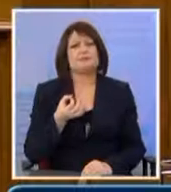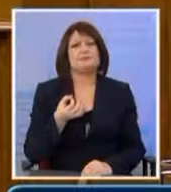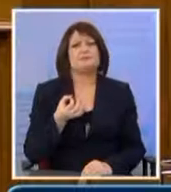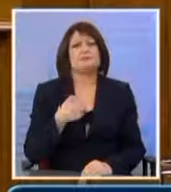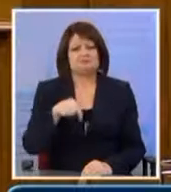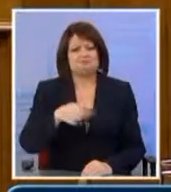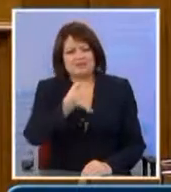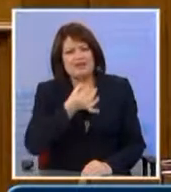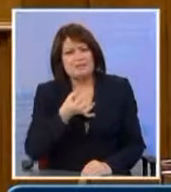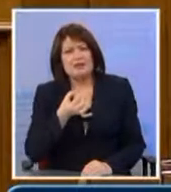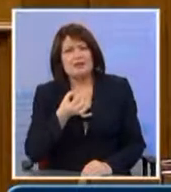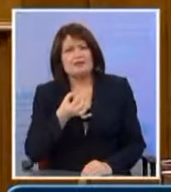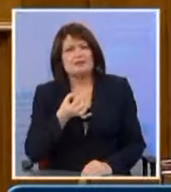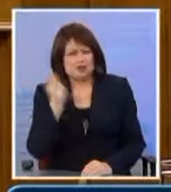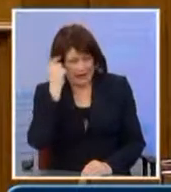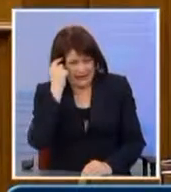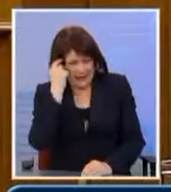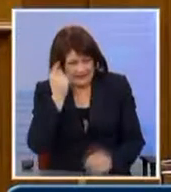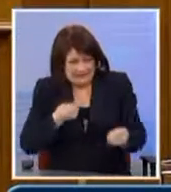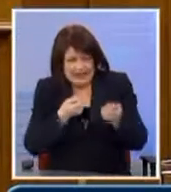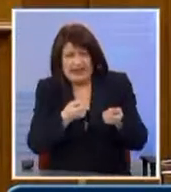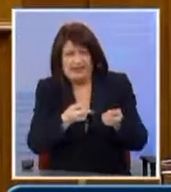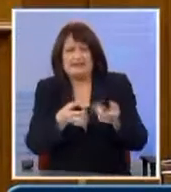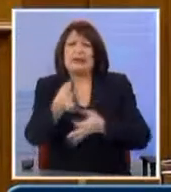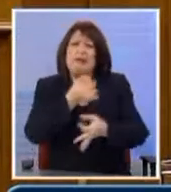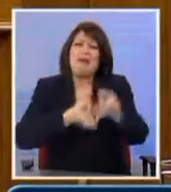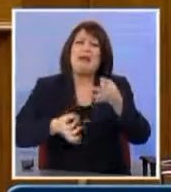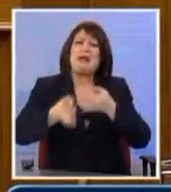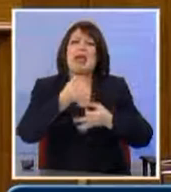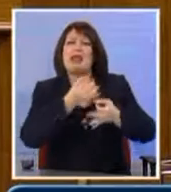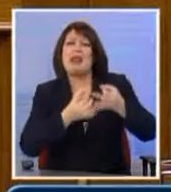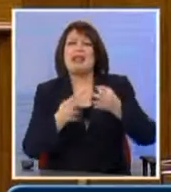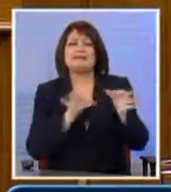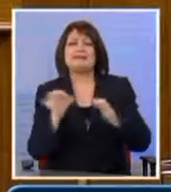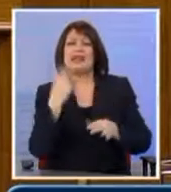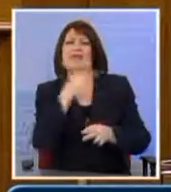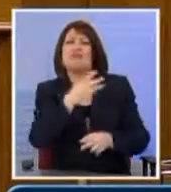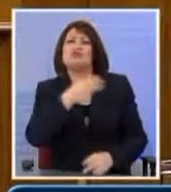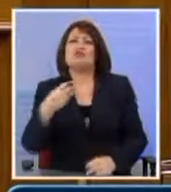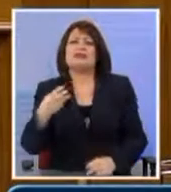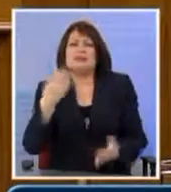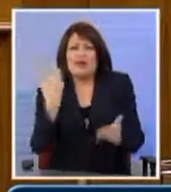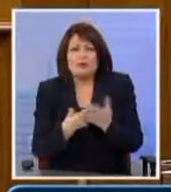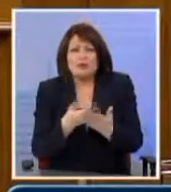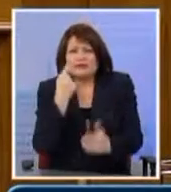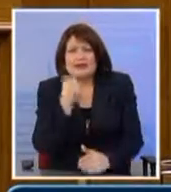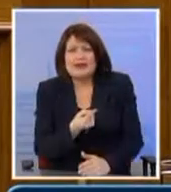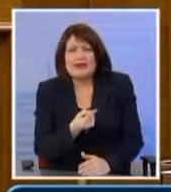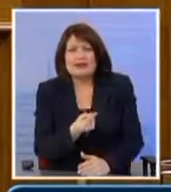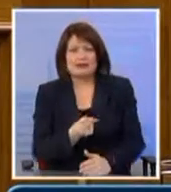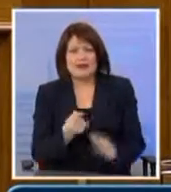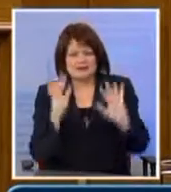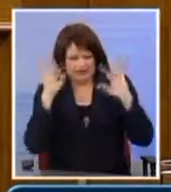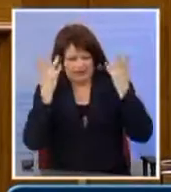απόψε. Δεν ξέρω αν συνειδητοποίησε τι έκανε. Όσο ξεδιπλώνει το σχέδιό του, αποδεικνύεται ότι αυτό είναι ένα φιελτικό